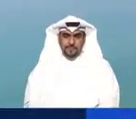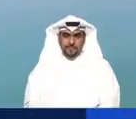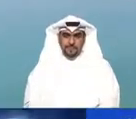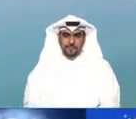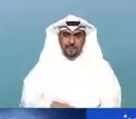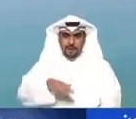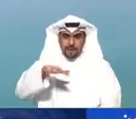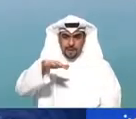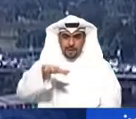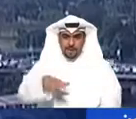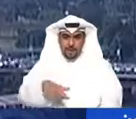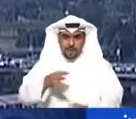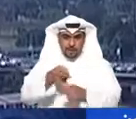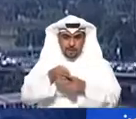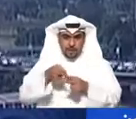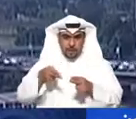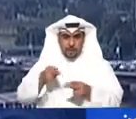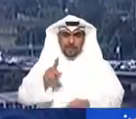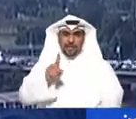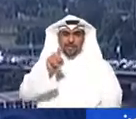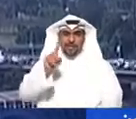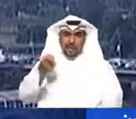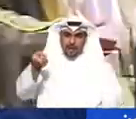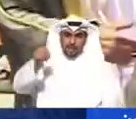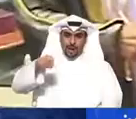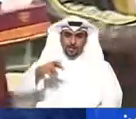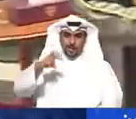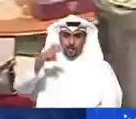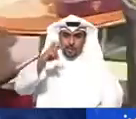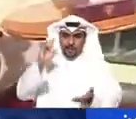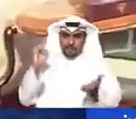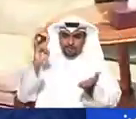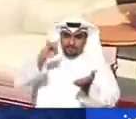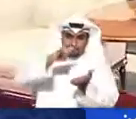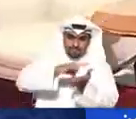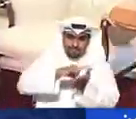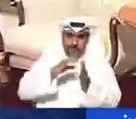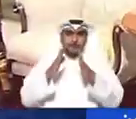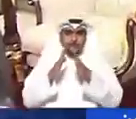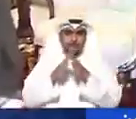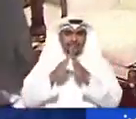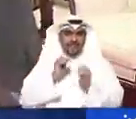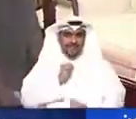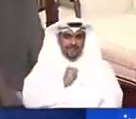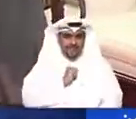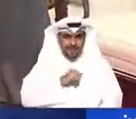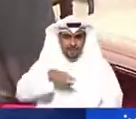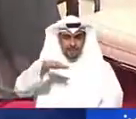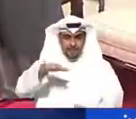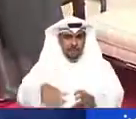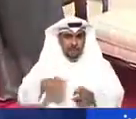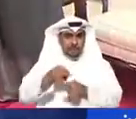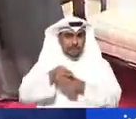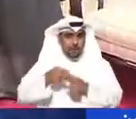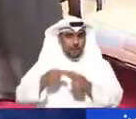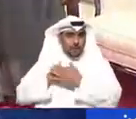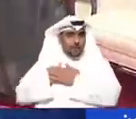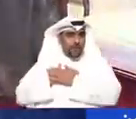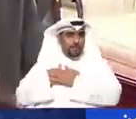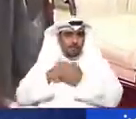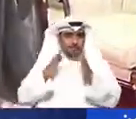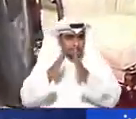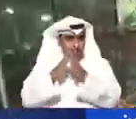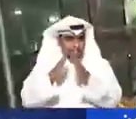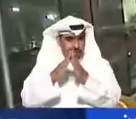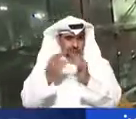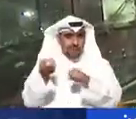الكويت في قلب مصر ومصر في قلب الكويت هي ليست بمقولة يرددها الآخرون، ولكنها عقيدة